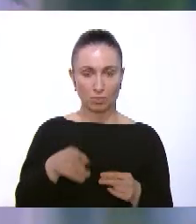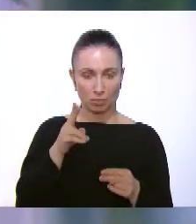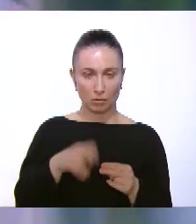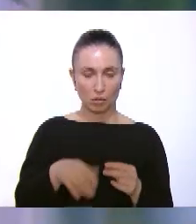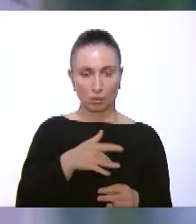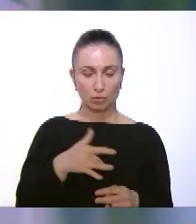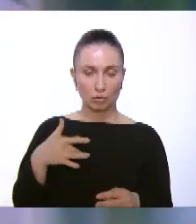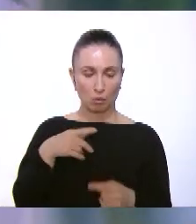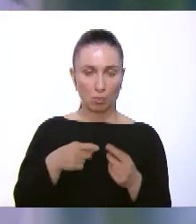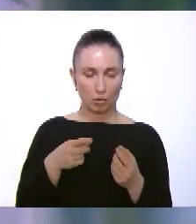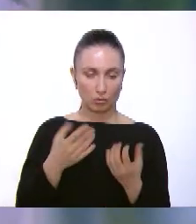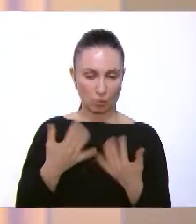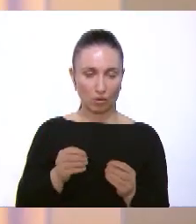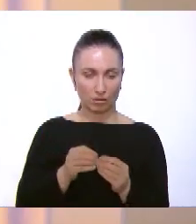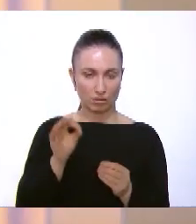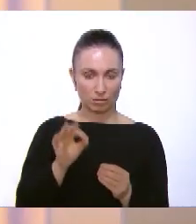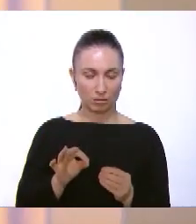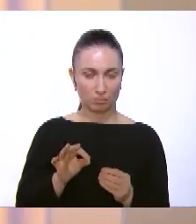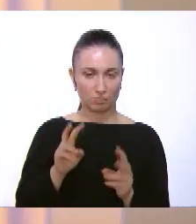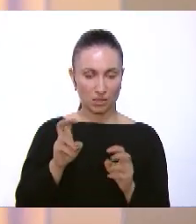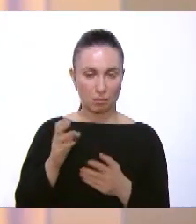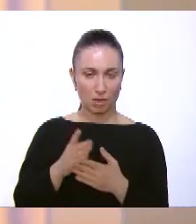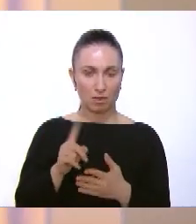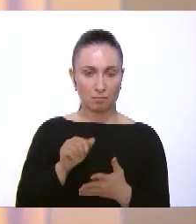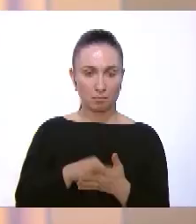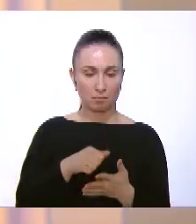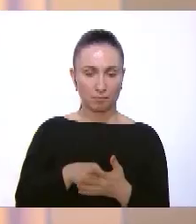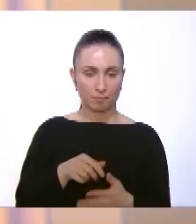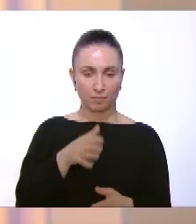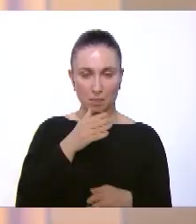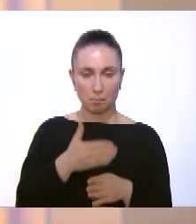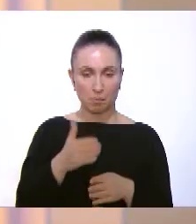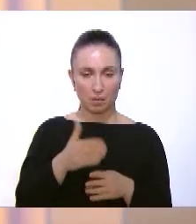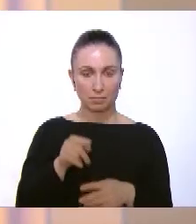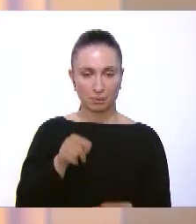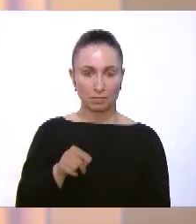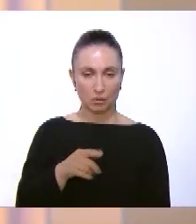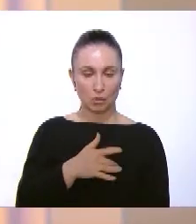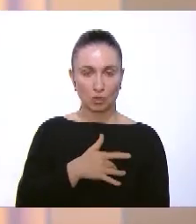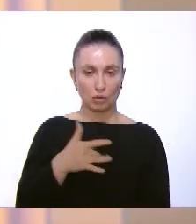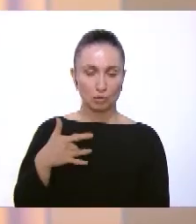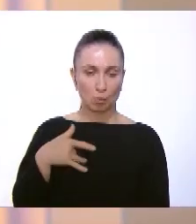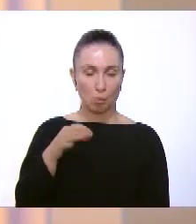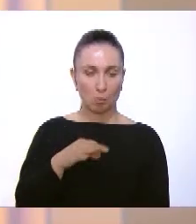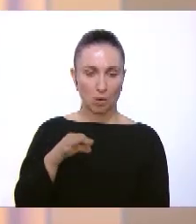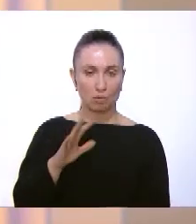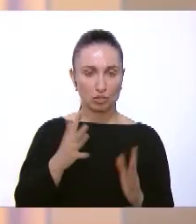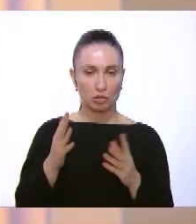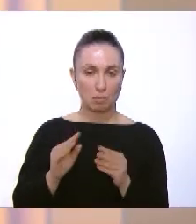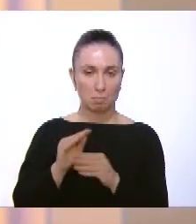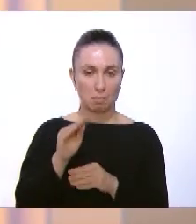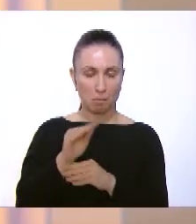და ტუბერკულოზი ისევ აქტუალურია. რამ გამოიწვია ეს? პერიოდულად ტუბერკულოზის შემთხვევათა